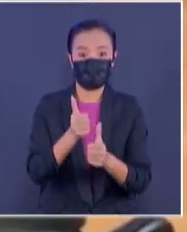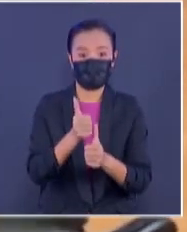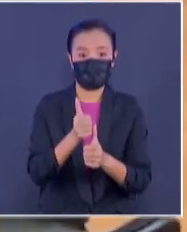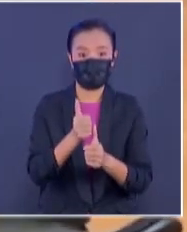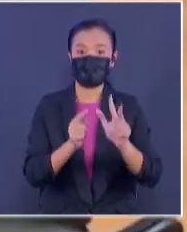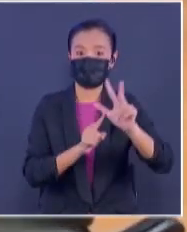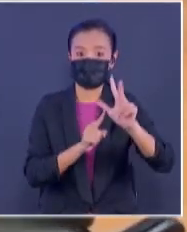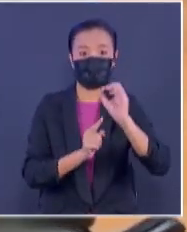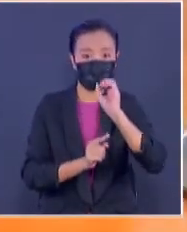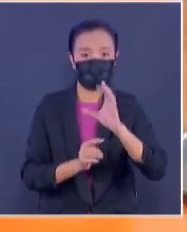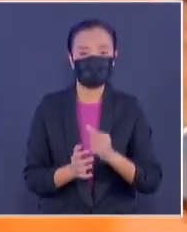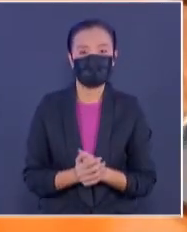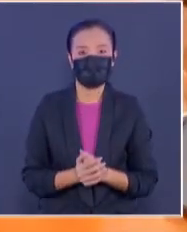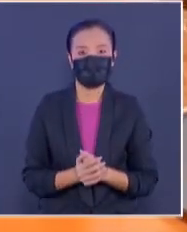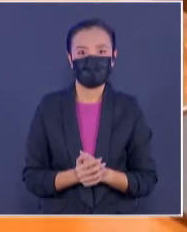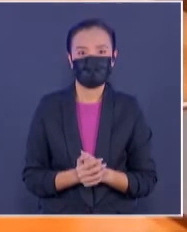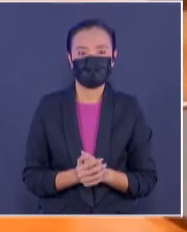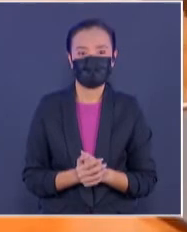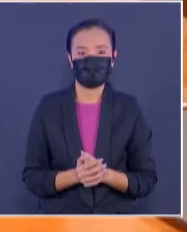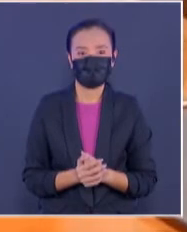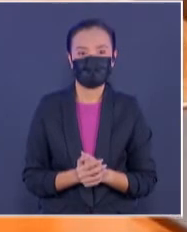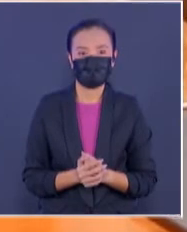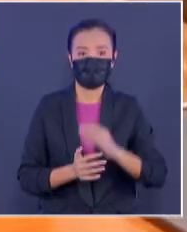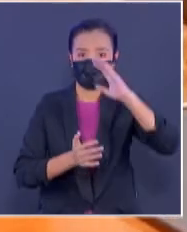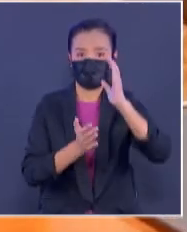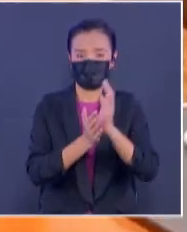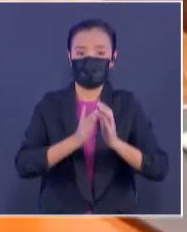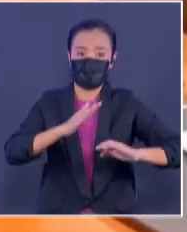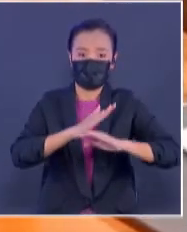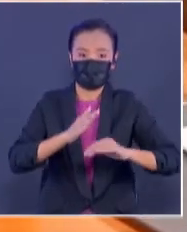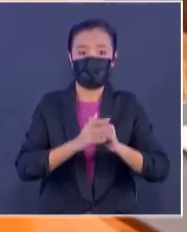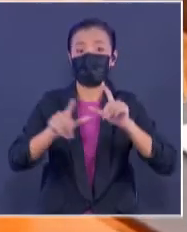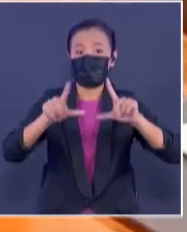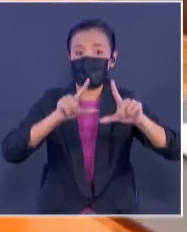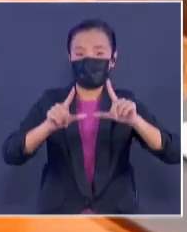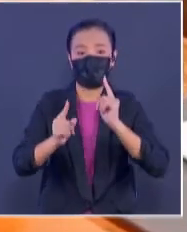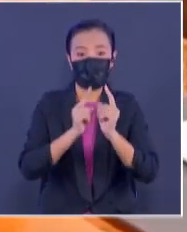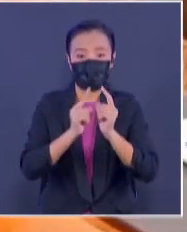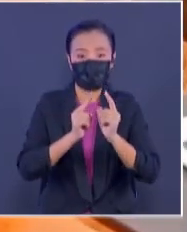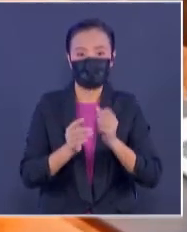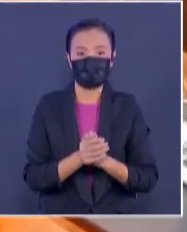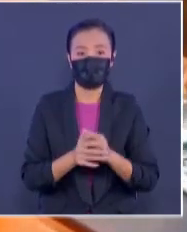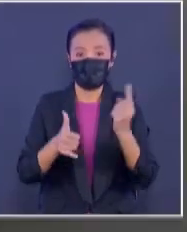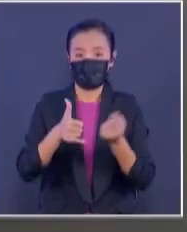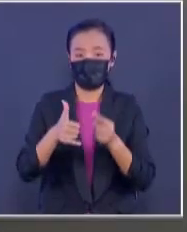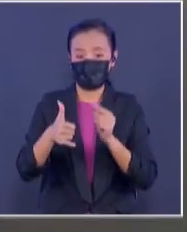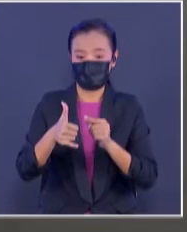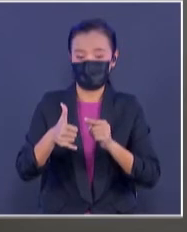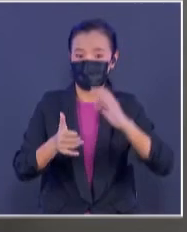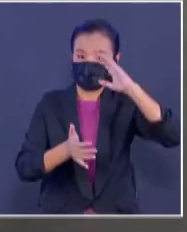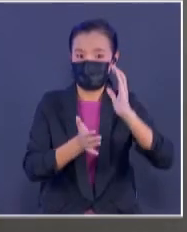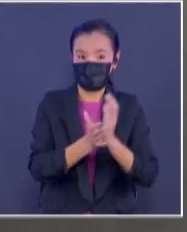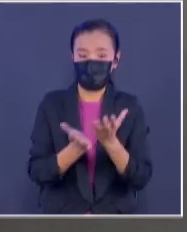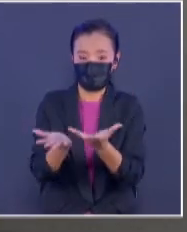รภาค3ยืนยันนะคะว่าเจ้าหน้าที่มีหลักฐานการติดต่อทางแอปพลิเคชัน LINE นะคะว่าผู้ต้องหาให้ตำรวจนายดังกล่าว